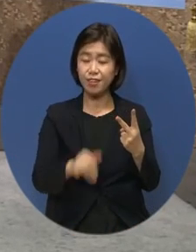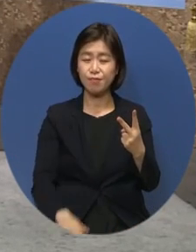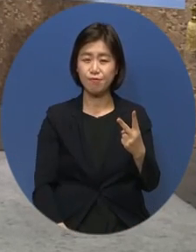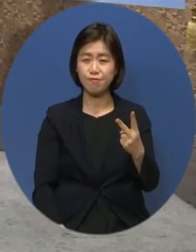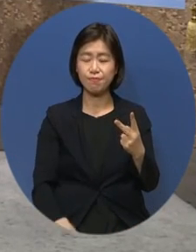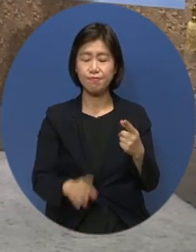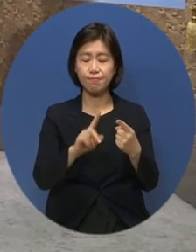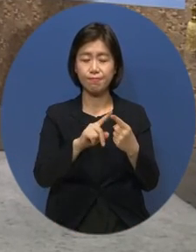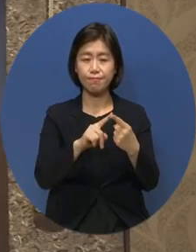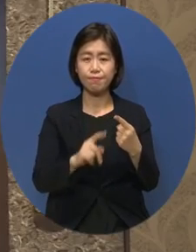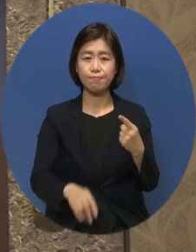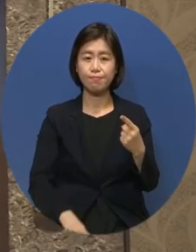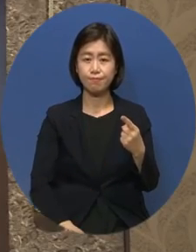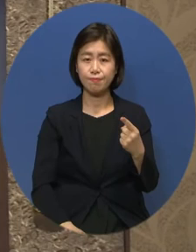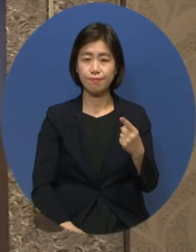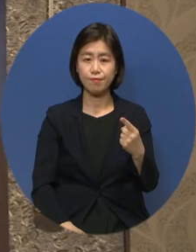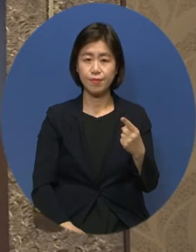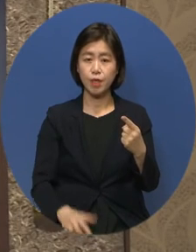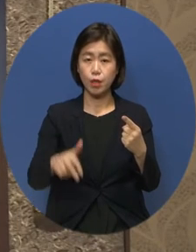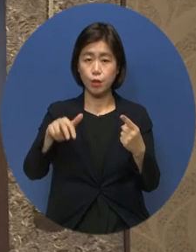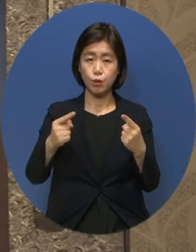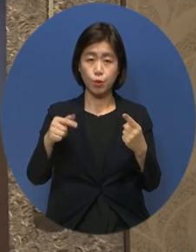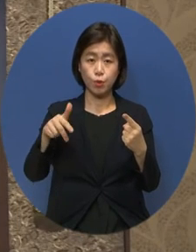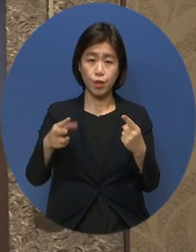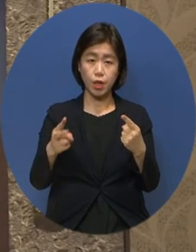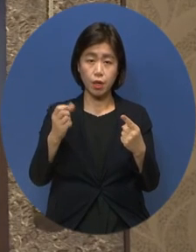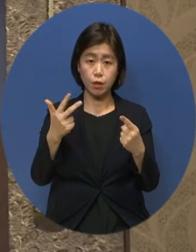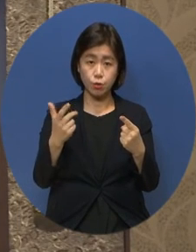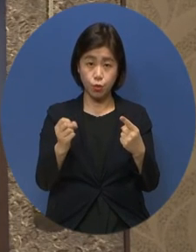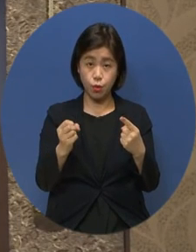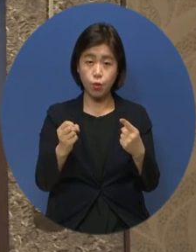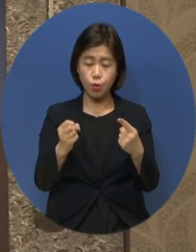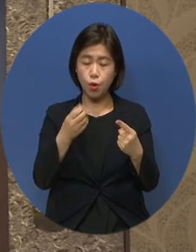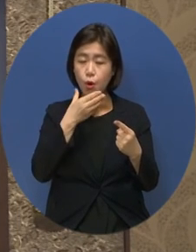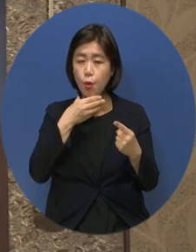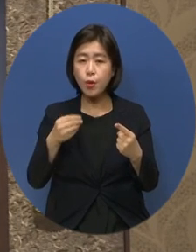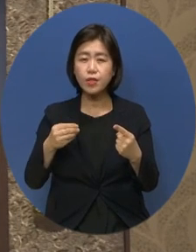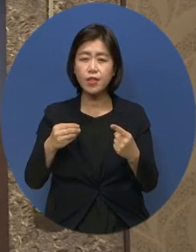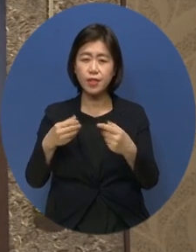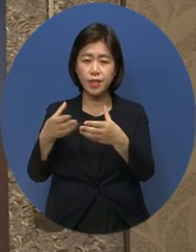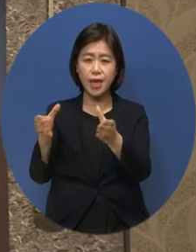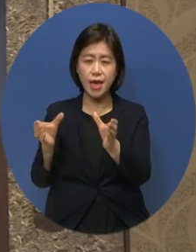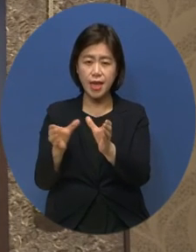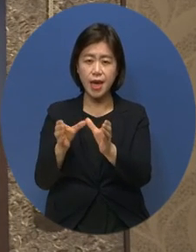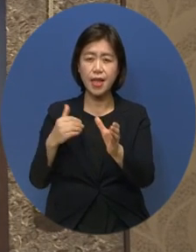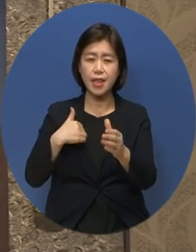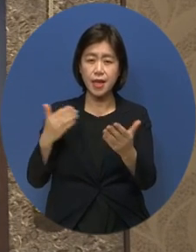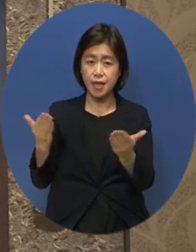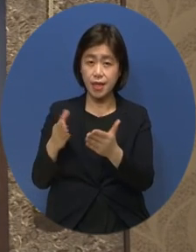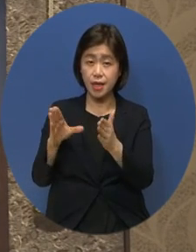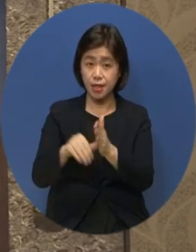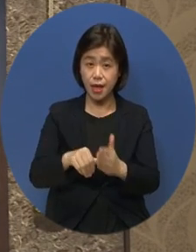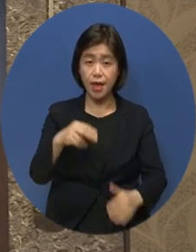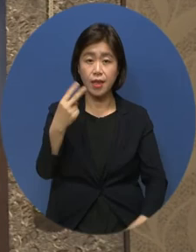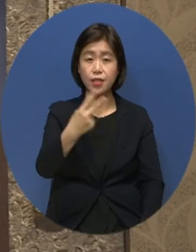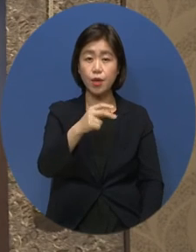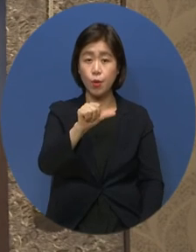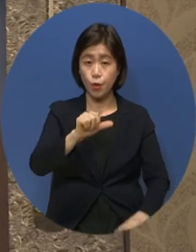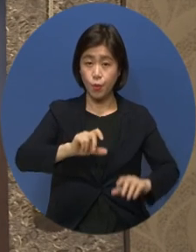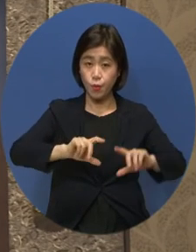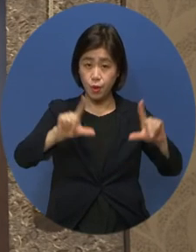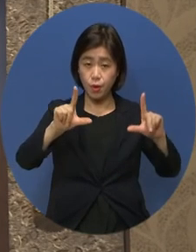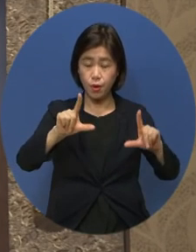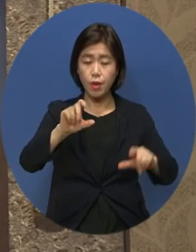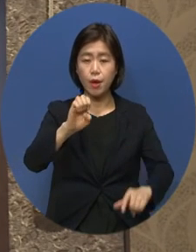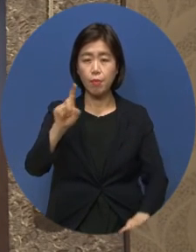하나는 어종 폭시 재단의 멈 다 매면서 어 2000원 연도에 파키스탄의